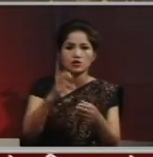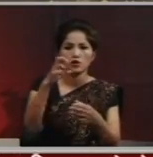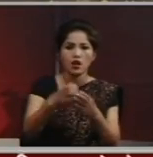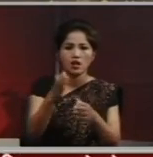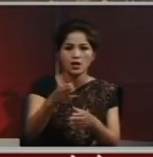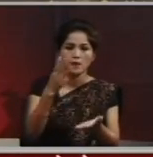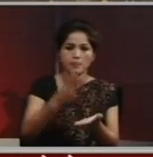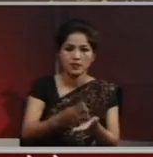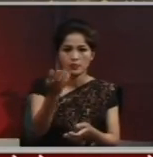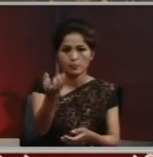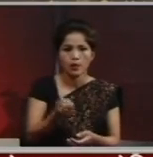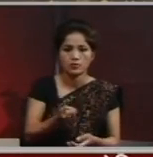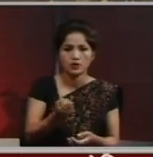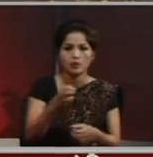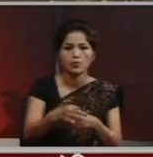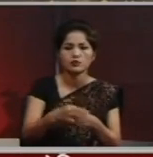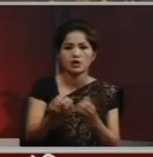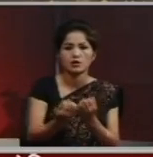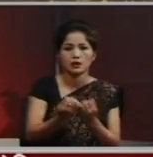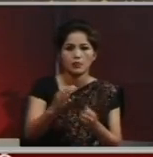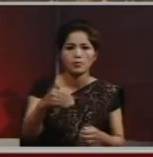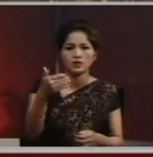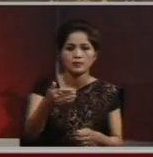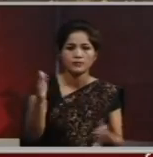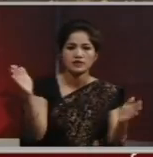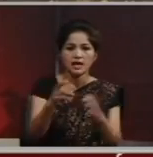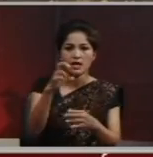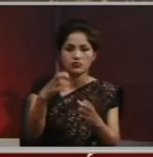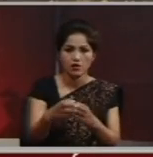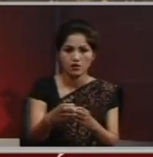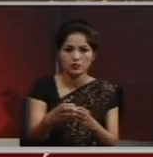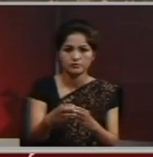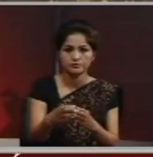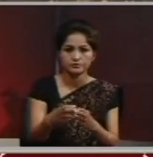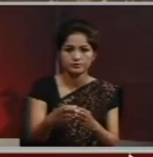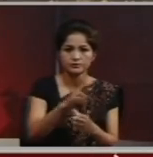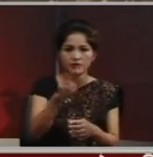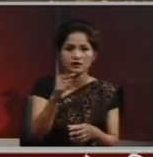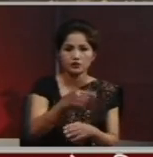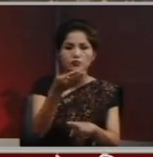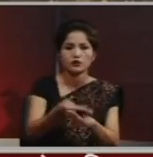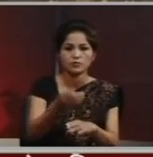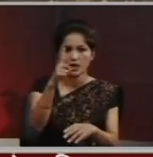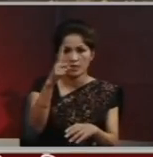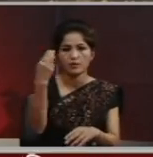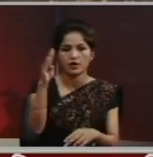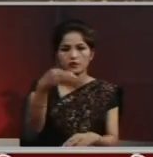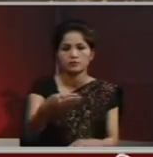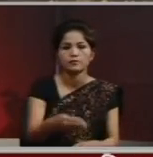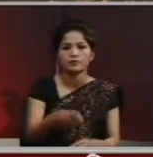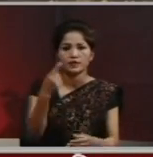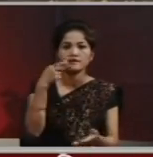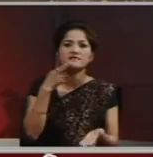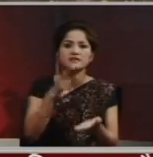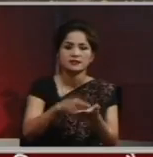दलले मात्रै पाउने व्यवस्था गरिएपछि साना दल त्यसको विरोधमा एक भएका हुन्।